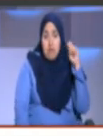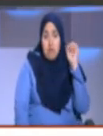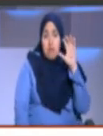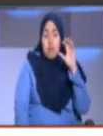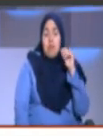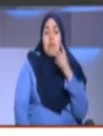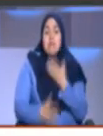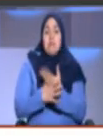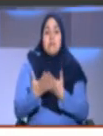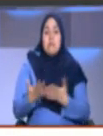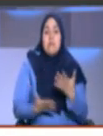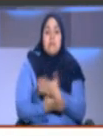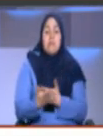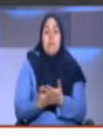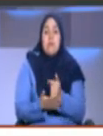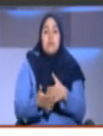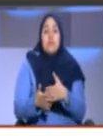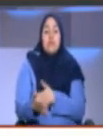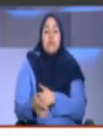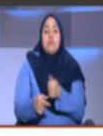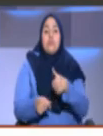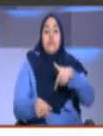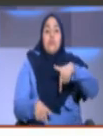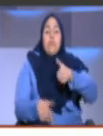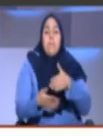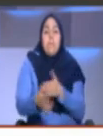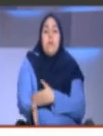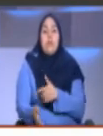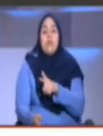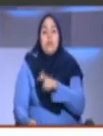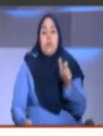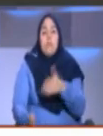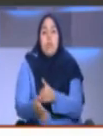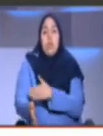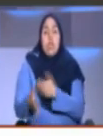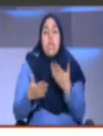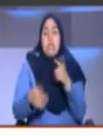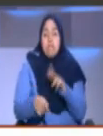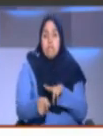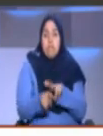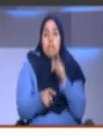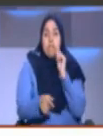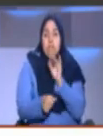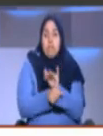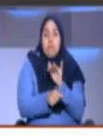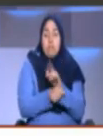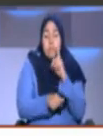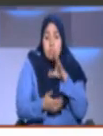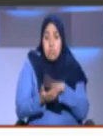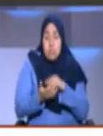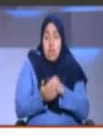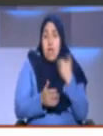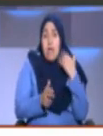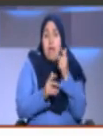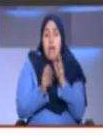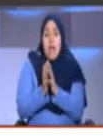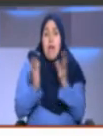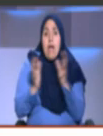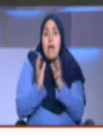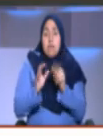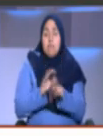جنيه. شفنا الحقيقه ومن يتابع ويرصد حجم المشروعات التنمويه في كافه المجالات، هو